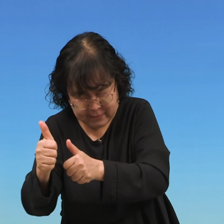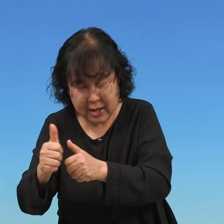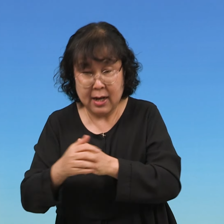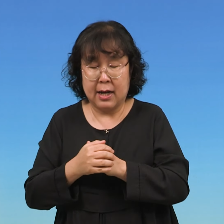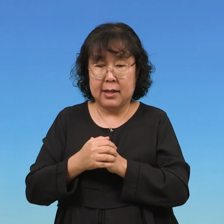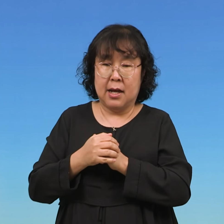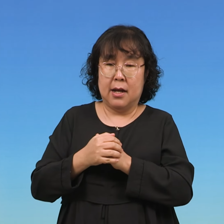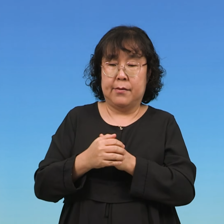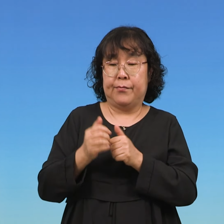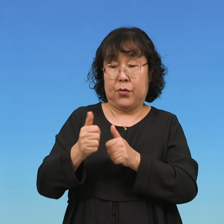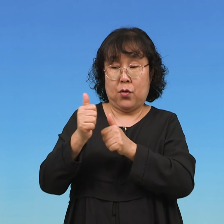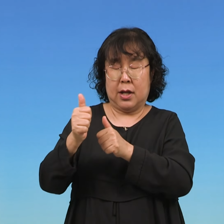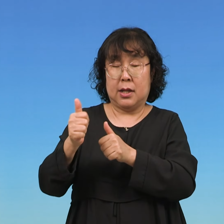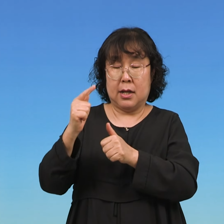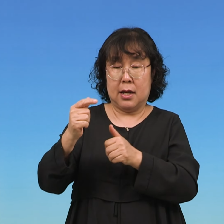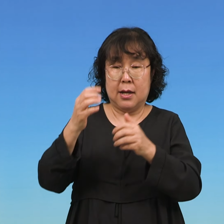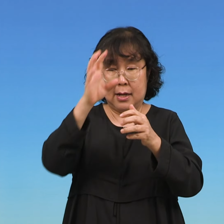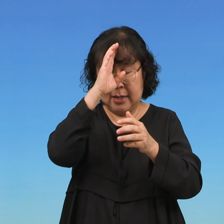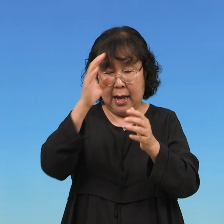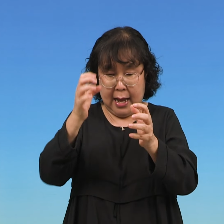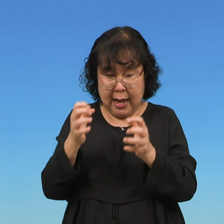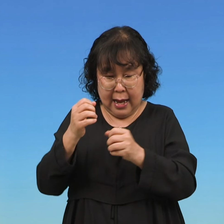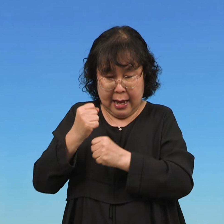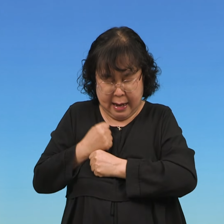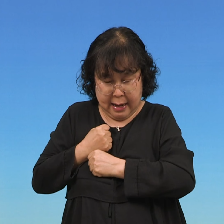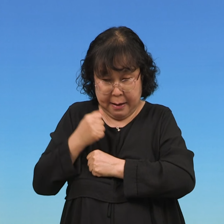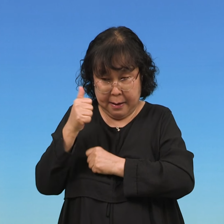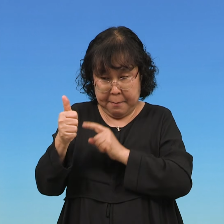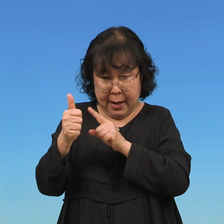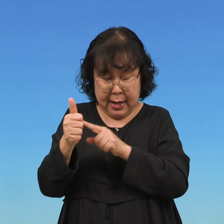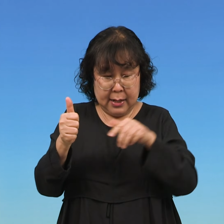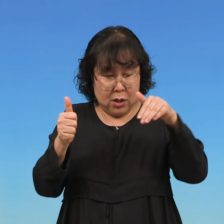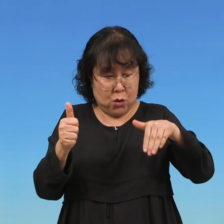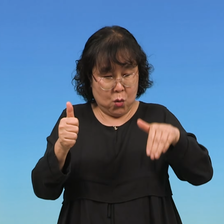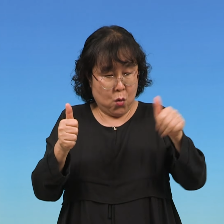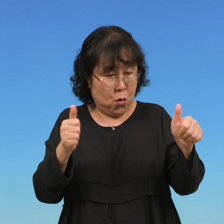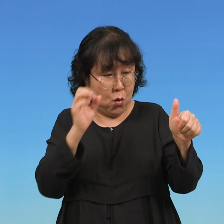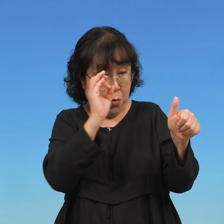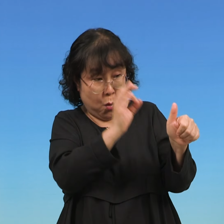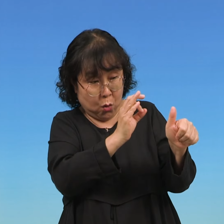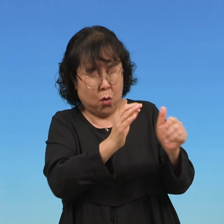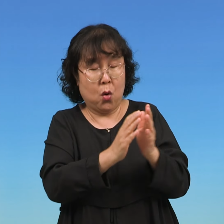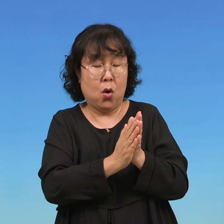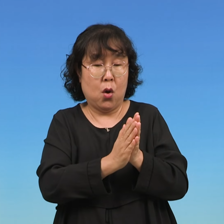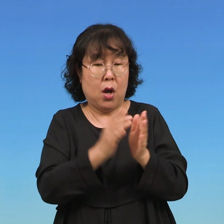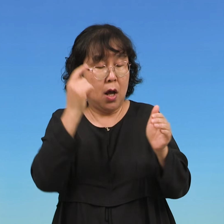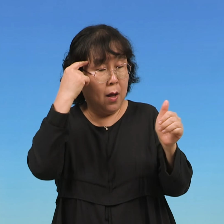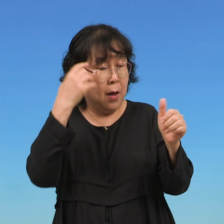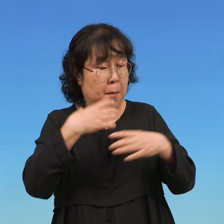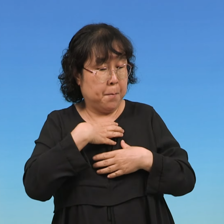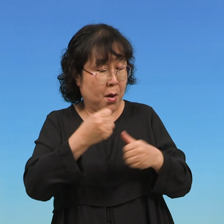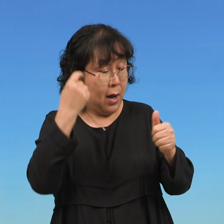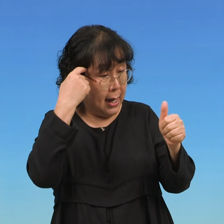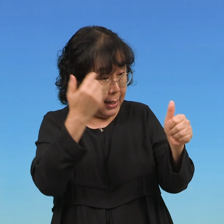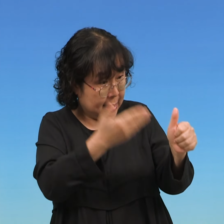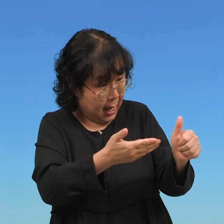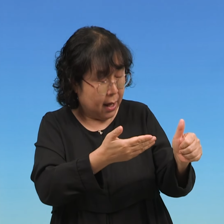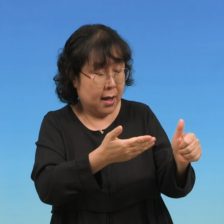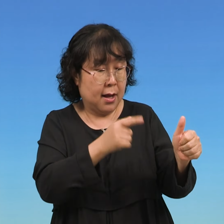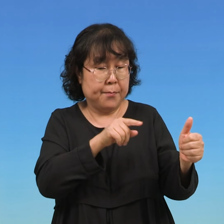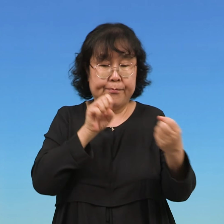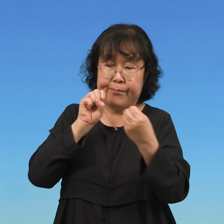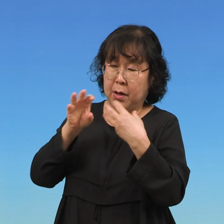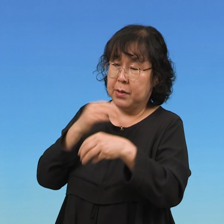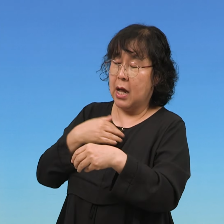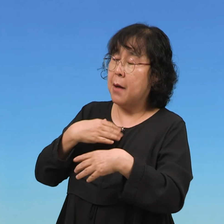보십시오 나만의 뒤를 쫓아가니 나만이 자기 뒤에 달려옴을 보고 수레에서 내려 맞이하여 이르되 평안이냐